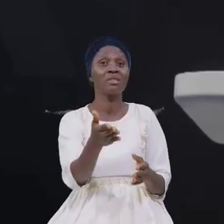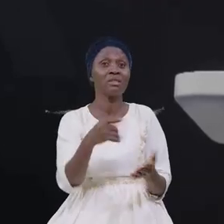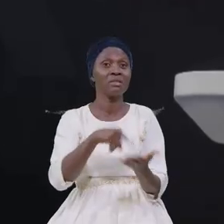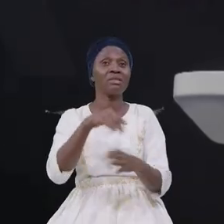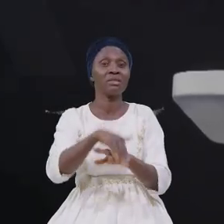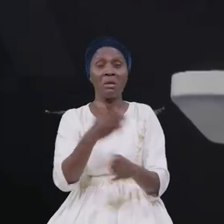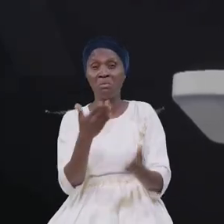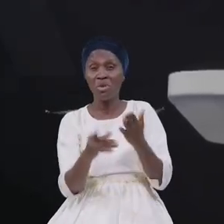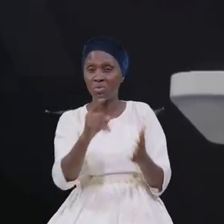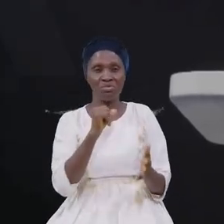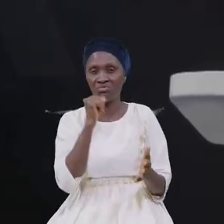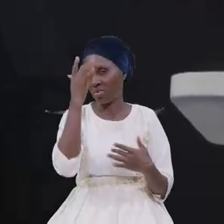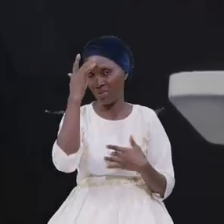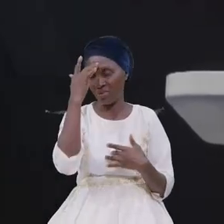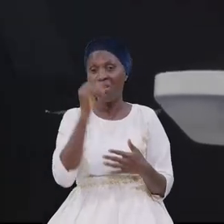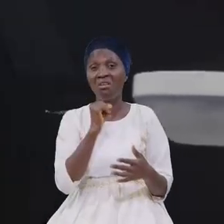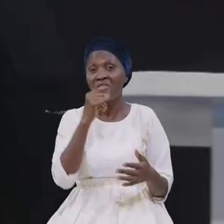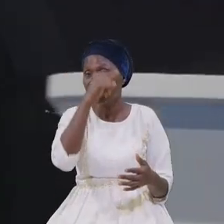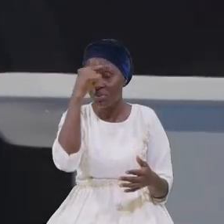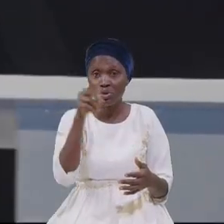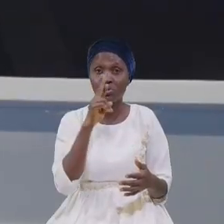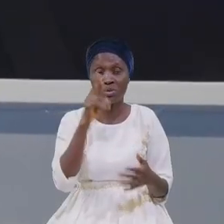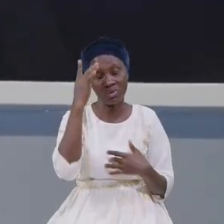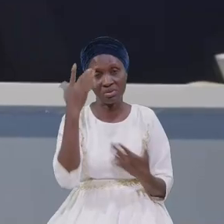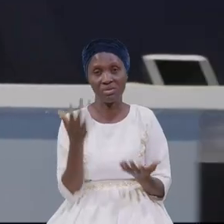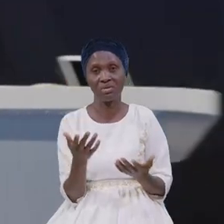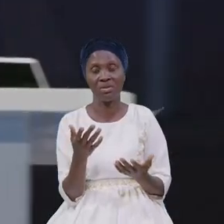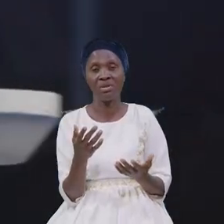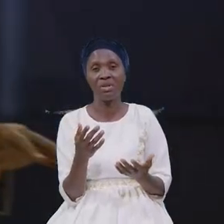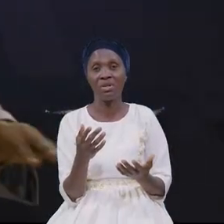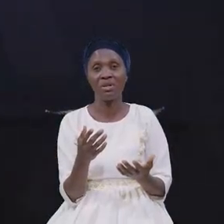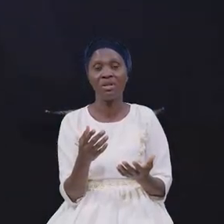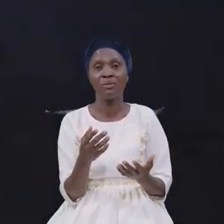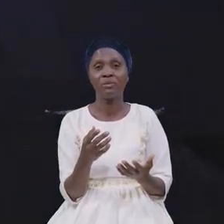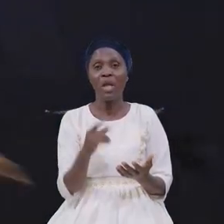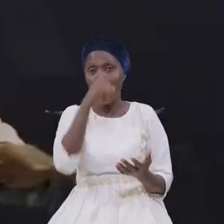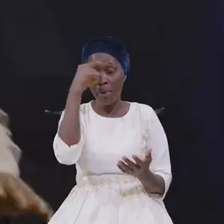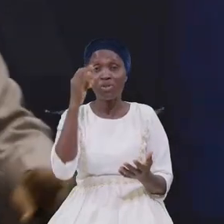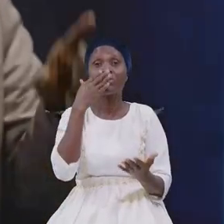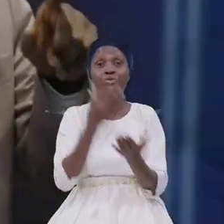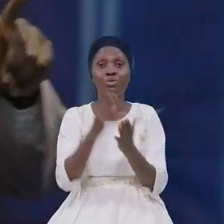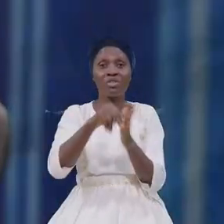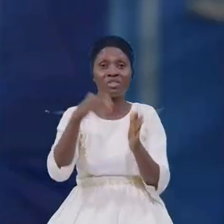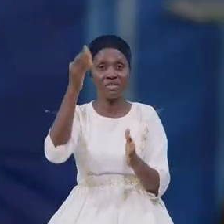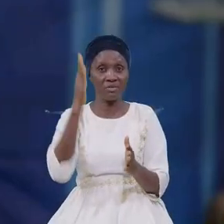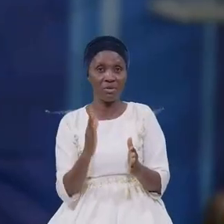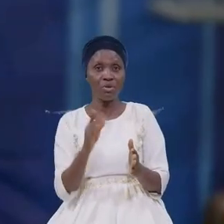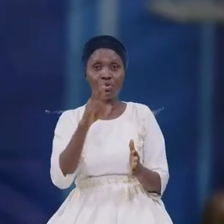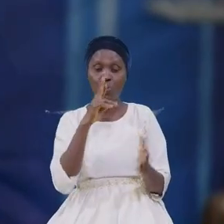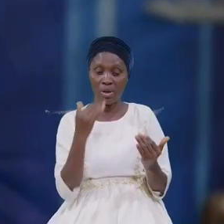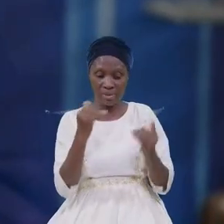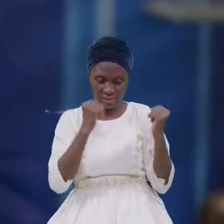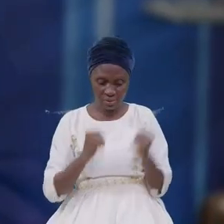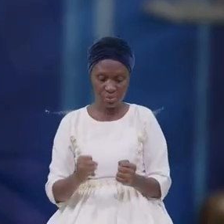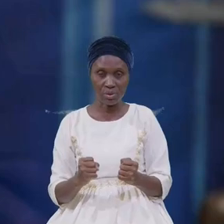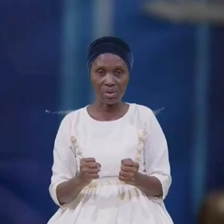même malade, ce n'est pas parce que vous êtes saint, mais à cause de la grâce de Dieu, vous êtes fort, vous